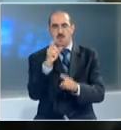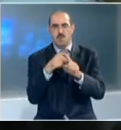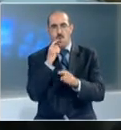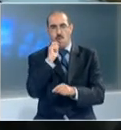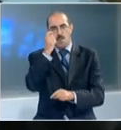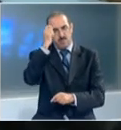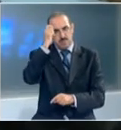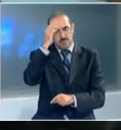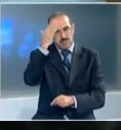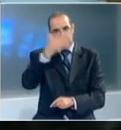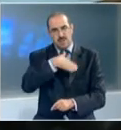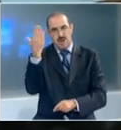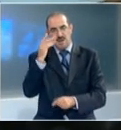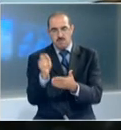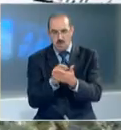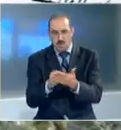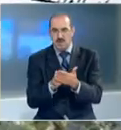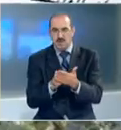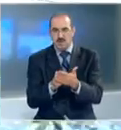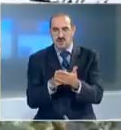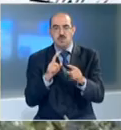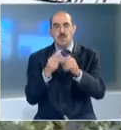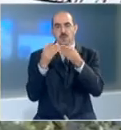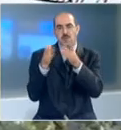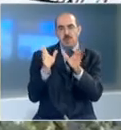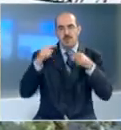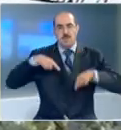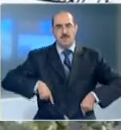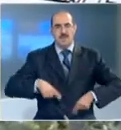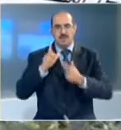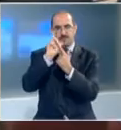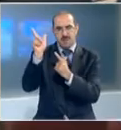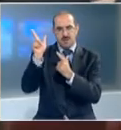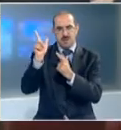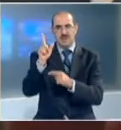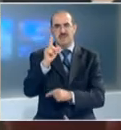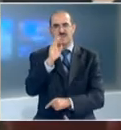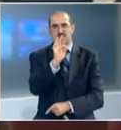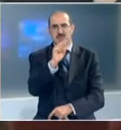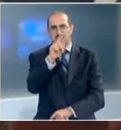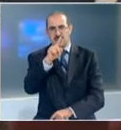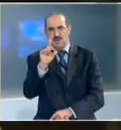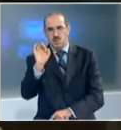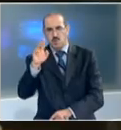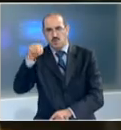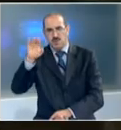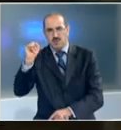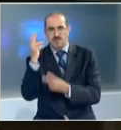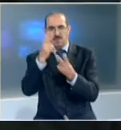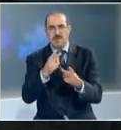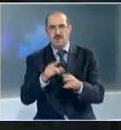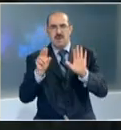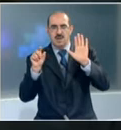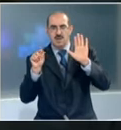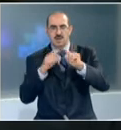القادر المثقف والأديب والمتصوف، والذي افتتحه وزير المجاهدين الطيب زيتوني، والذي يحضره أكثر من 70 محاضرا